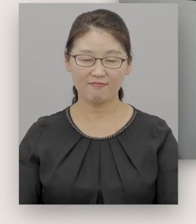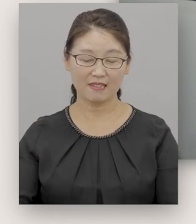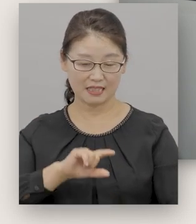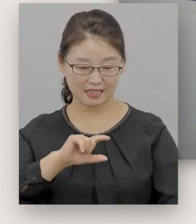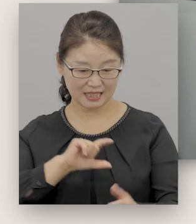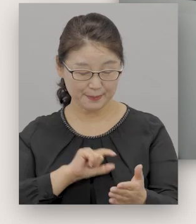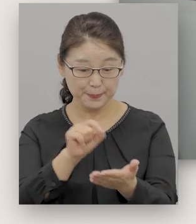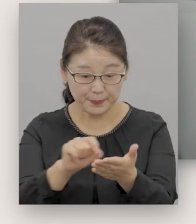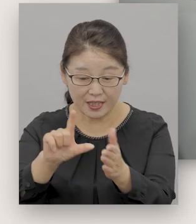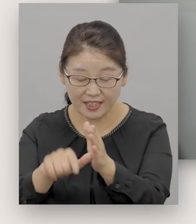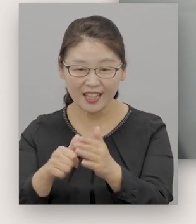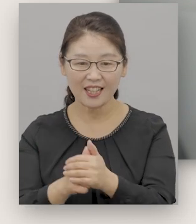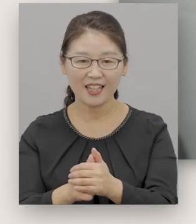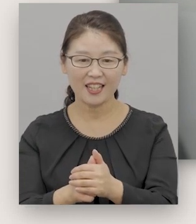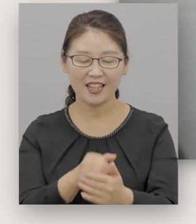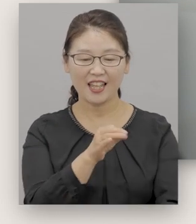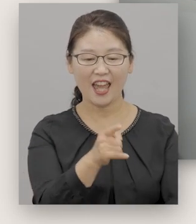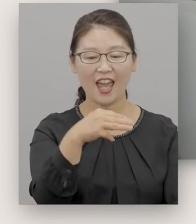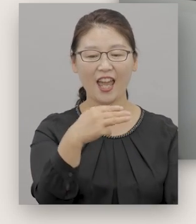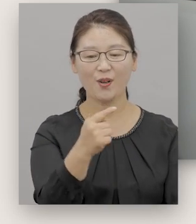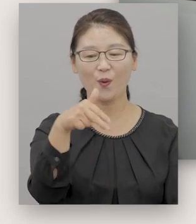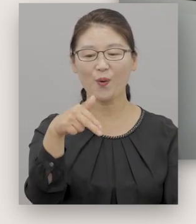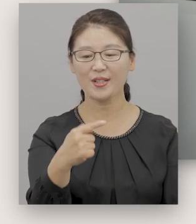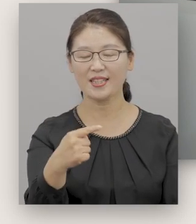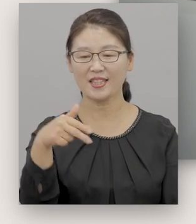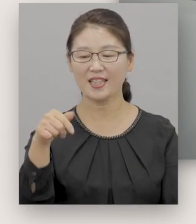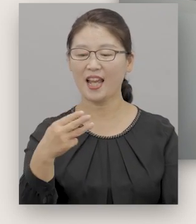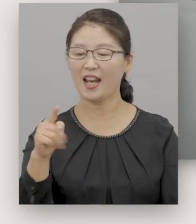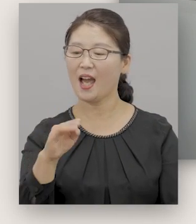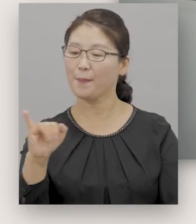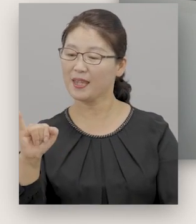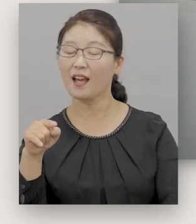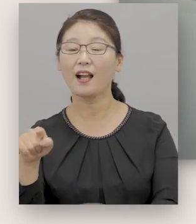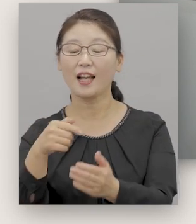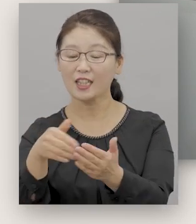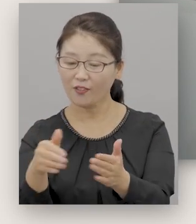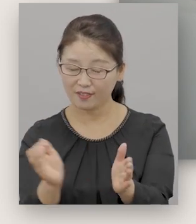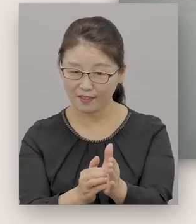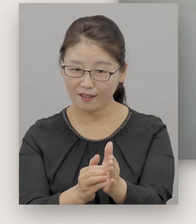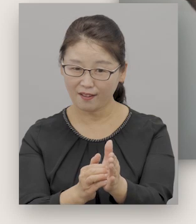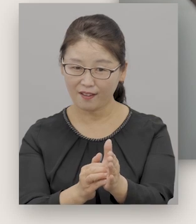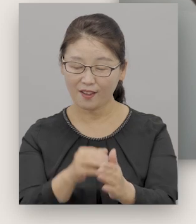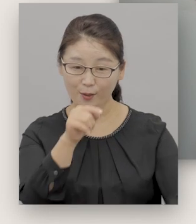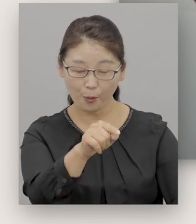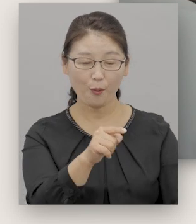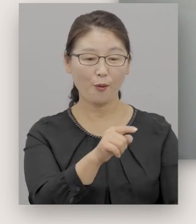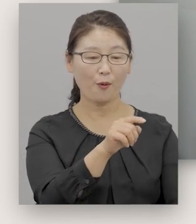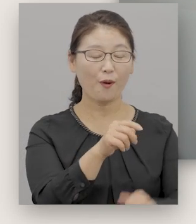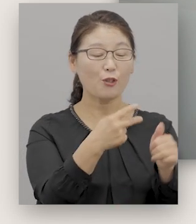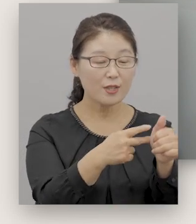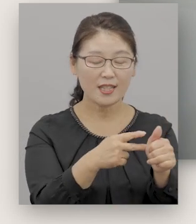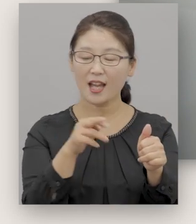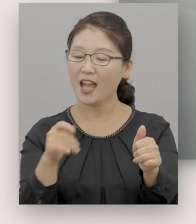셀랍이니까 그 에로즈 셀랍이 에 의해서 만들어졌다 혹은 에로즈 셀라비 혹은 마르셀 듀샹 이렇게 이제 두 개를 같이